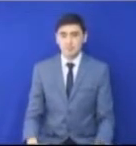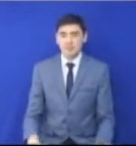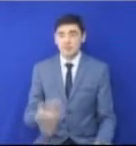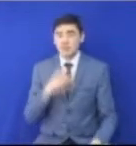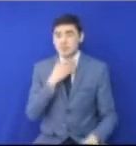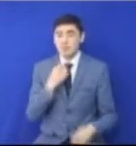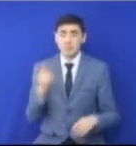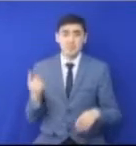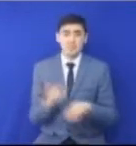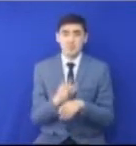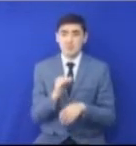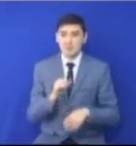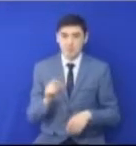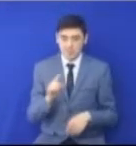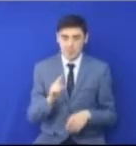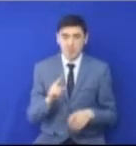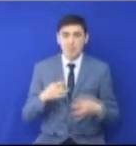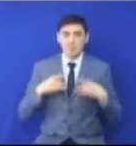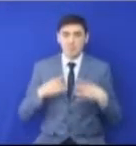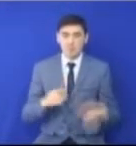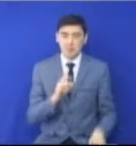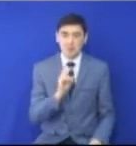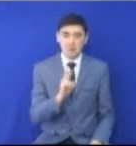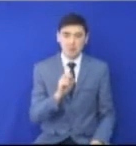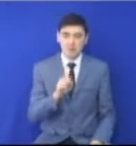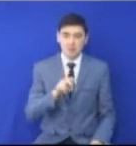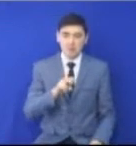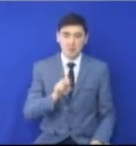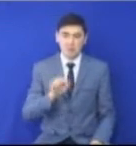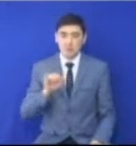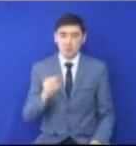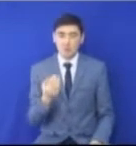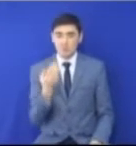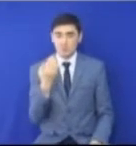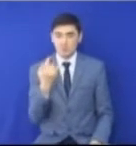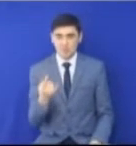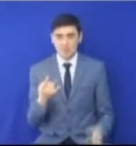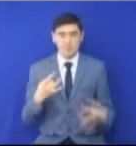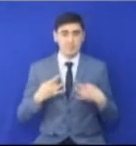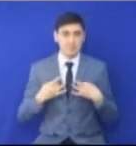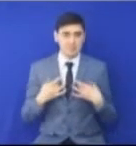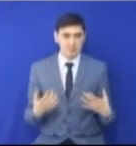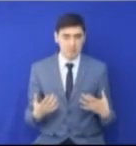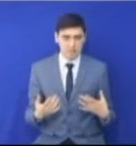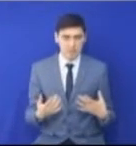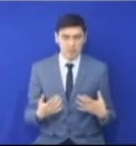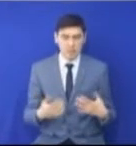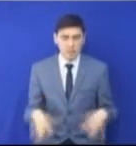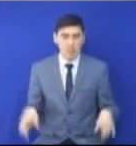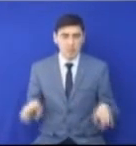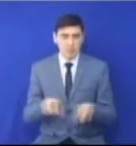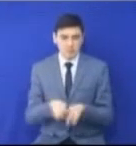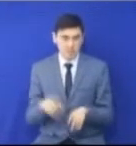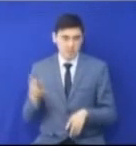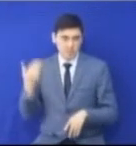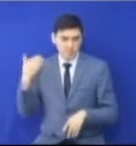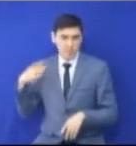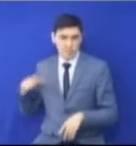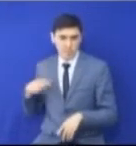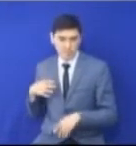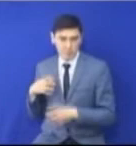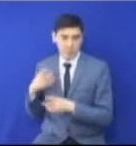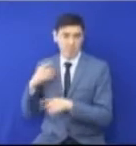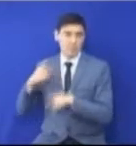Семейде тұңғыш рет қауышу күні өтті. Осыған дейін еліміздің тек батыс аймақтарында аталып өтетін бұл дәстүр біздің өңірімізде ұмыт